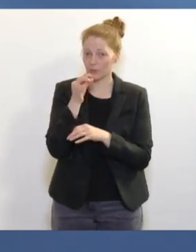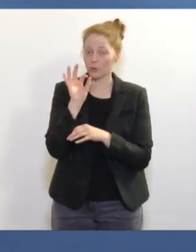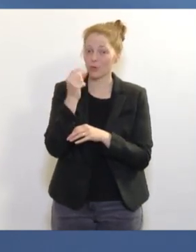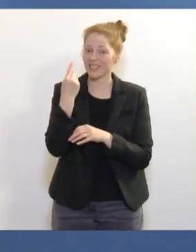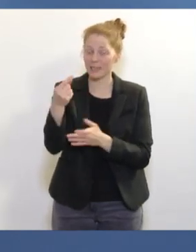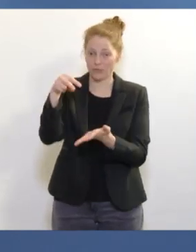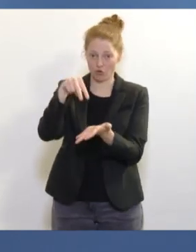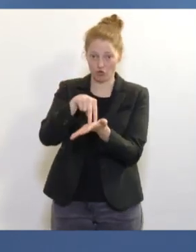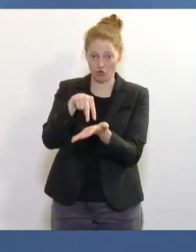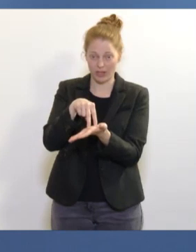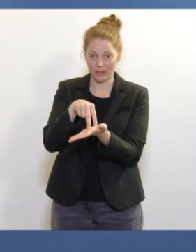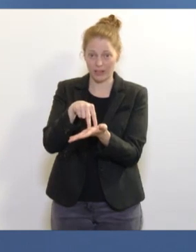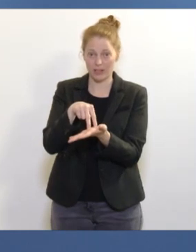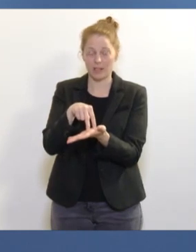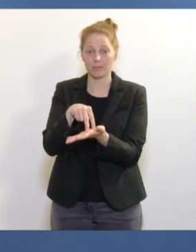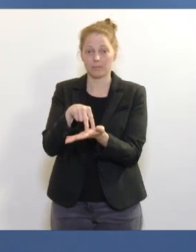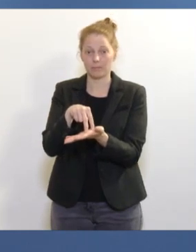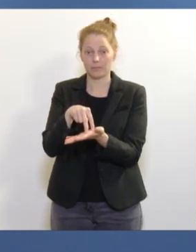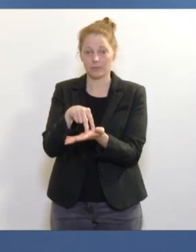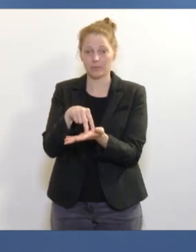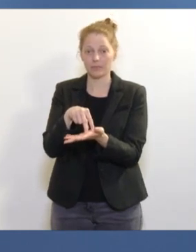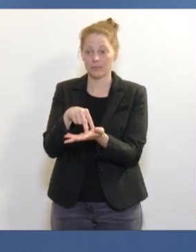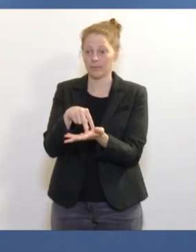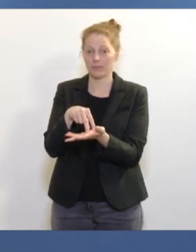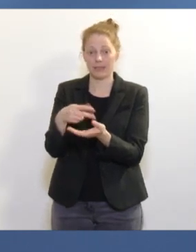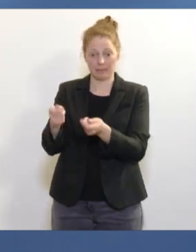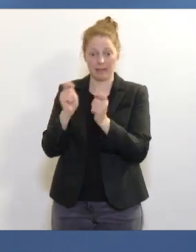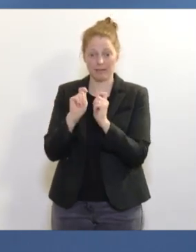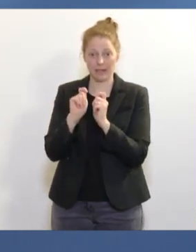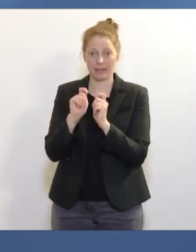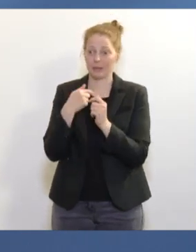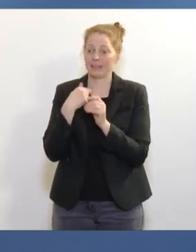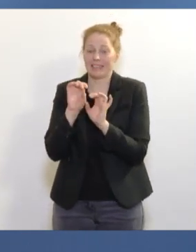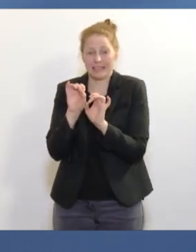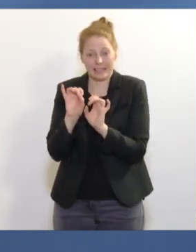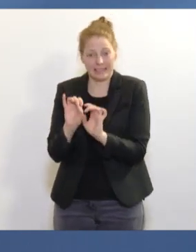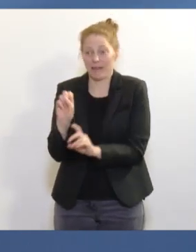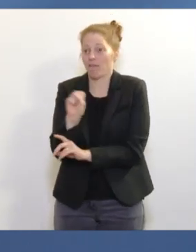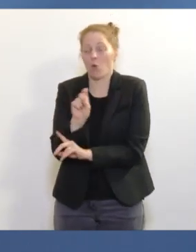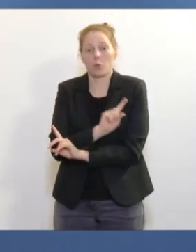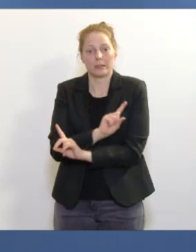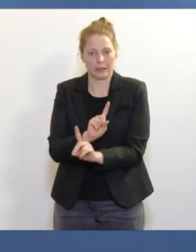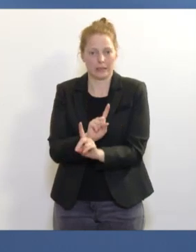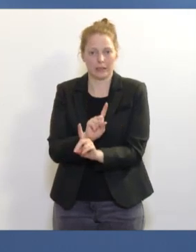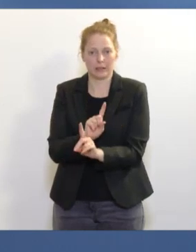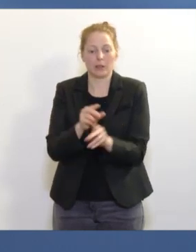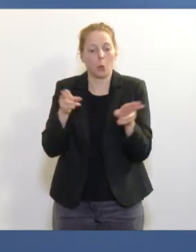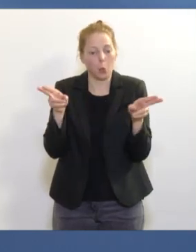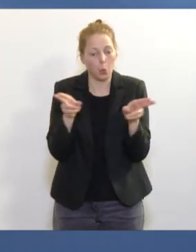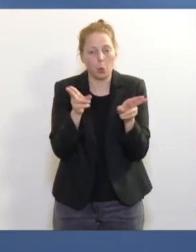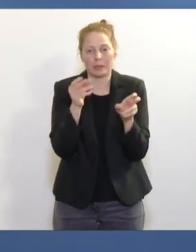Independenten zählen erklärt, aus welchen Gründen, dass das nicht geht, und schon dadurch Heilung manchmal ganz klar etabliert. Chômage